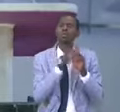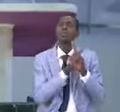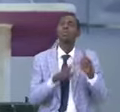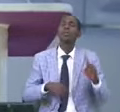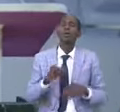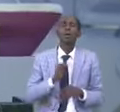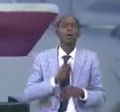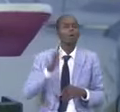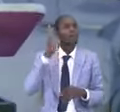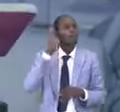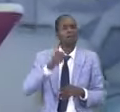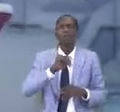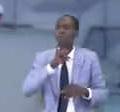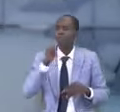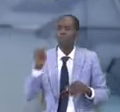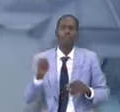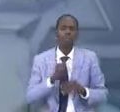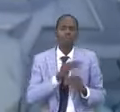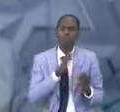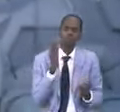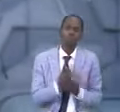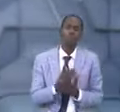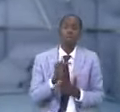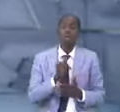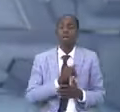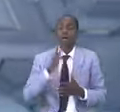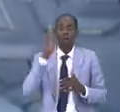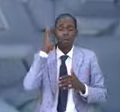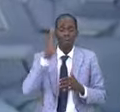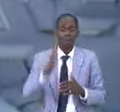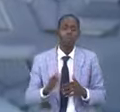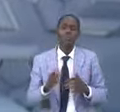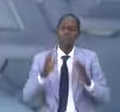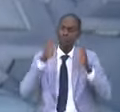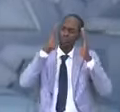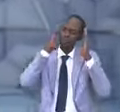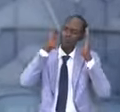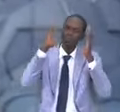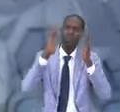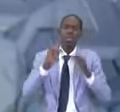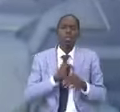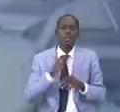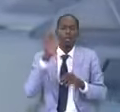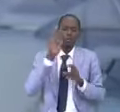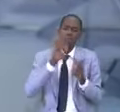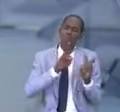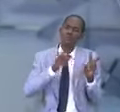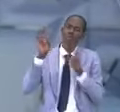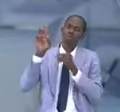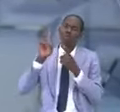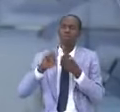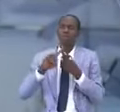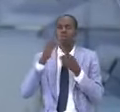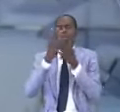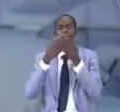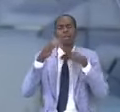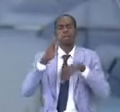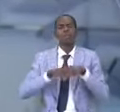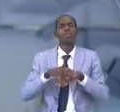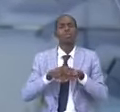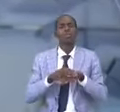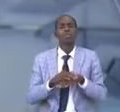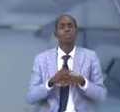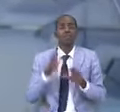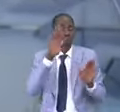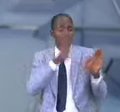céder il se reconcentrer j'aurai le regard porté sur le ciel étant difficile